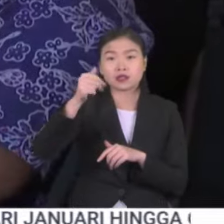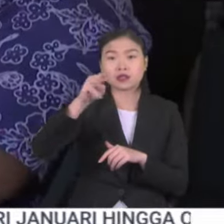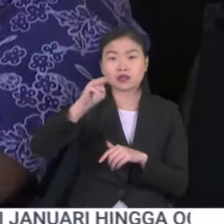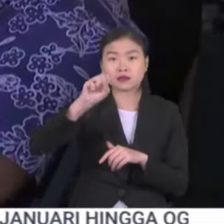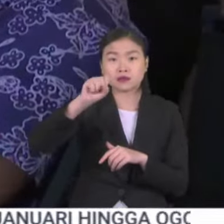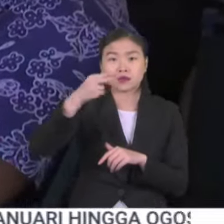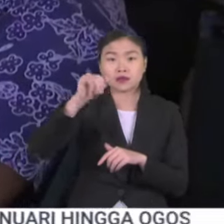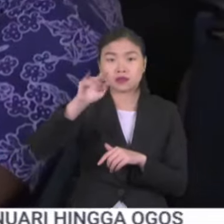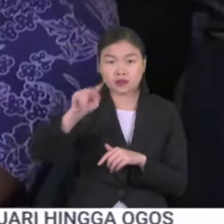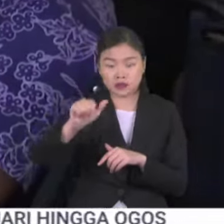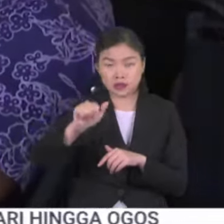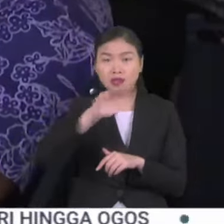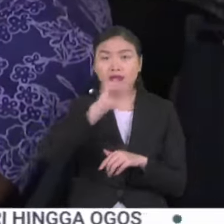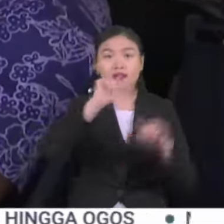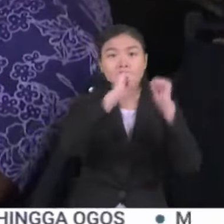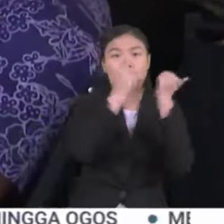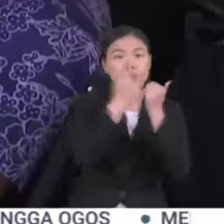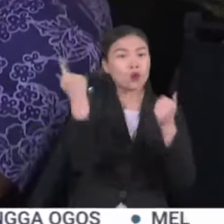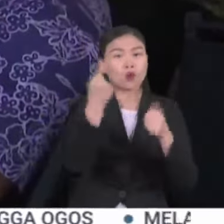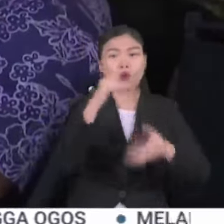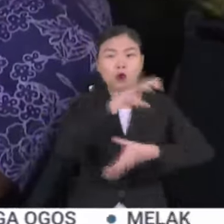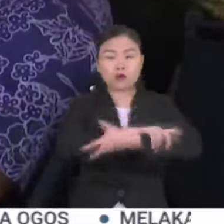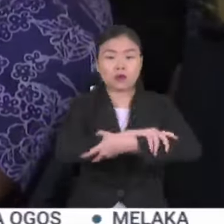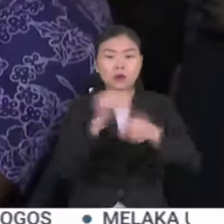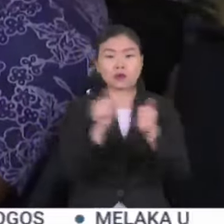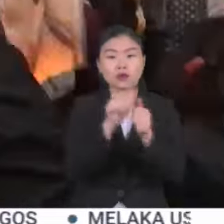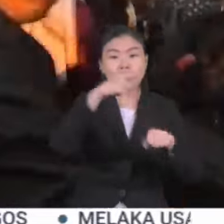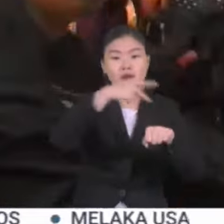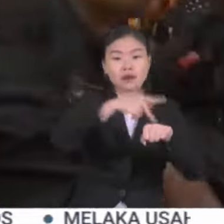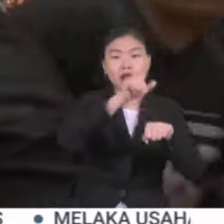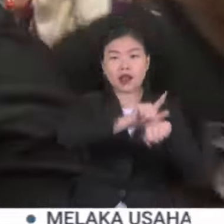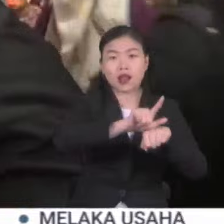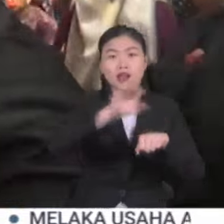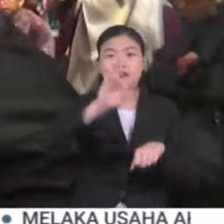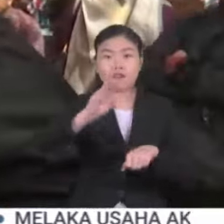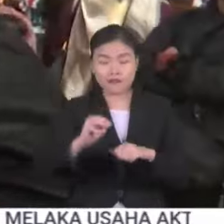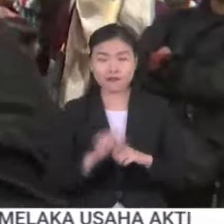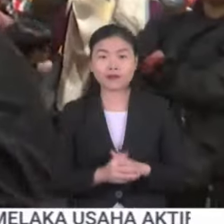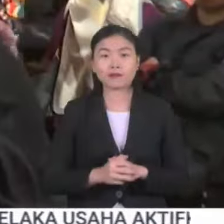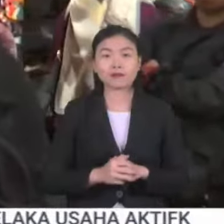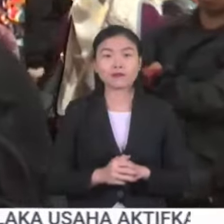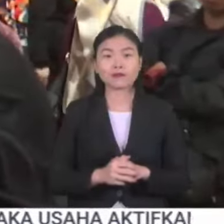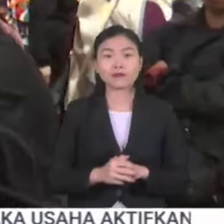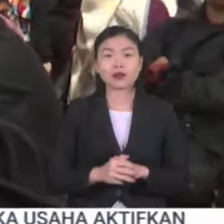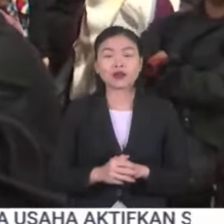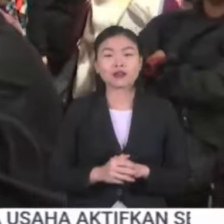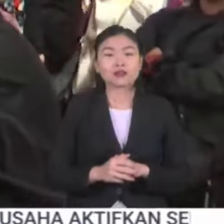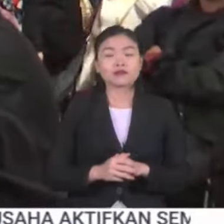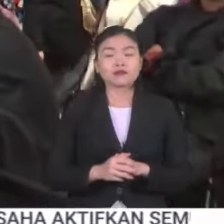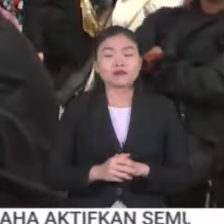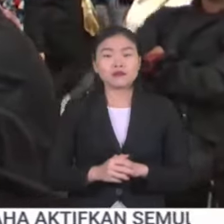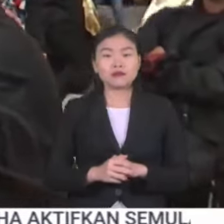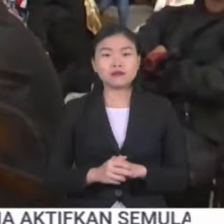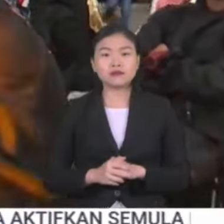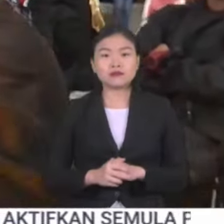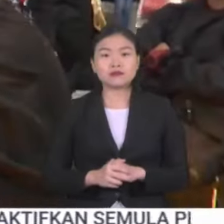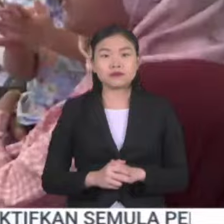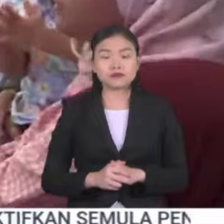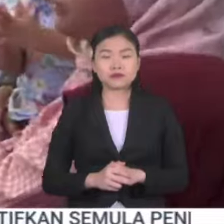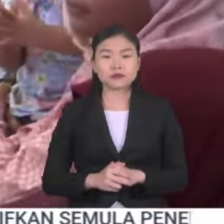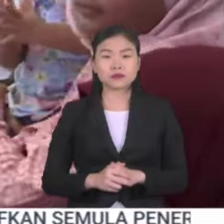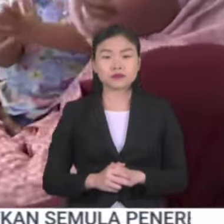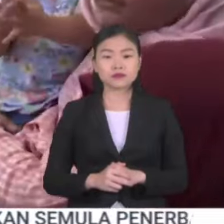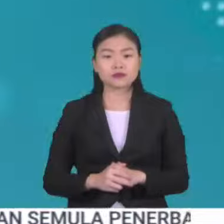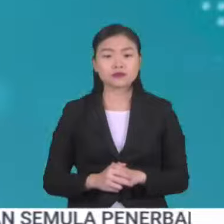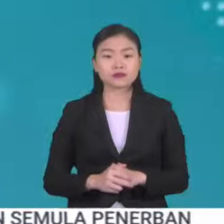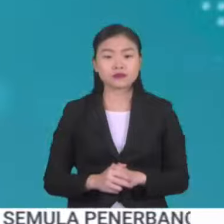agensi yang sering bekerjasama dengan Langkawi. Radio 3 Langkawi dijenamakan semula kepada Langkawi FM pada 2005.